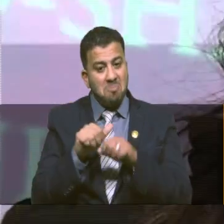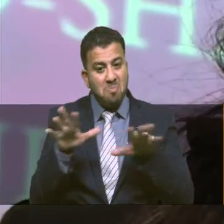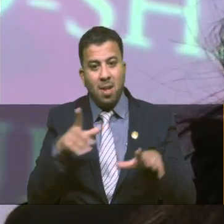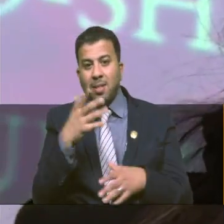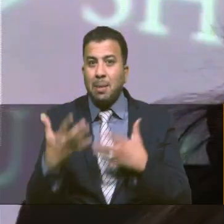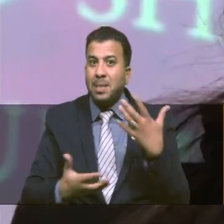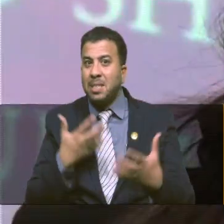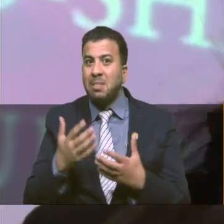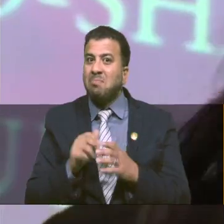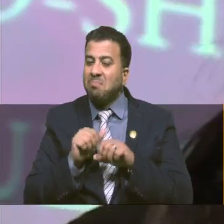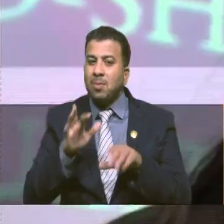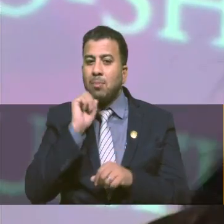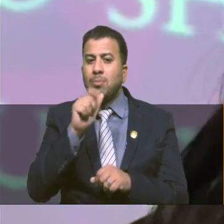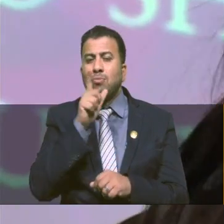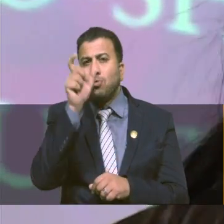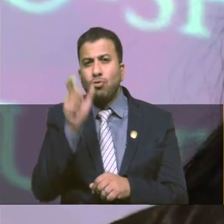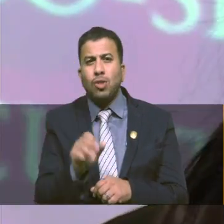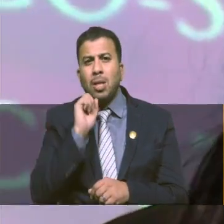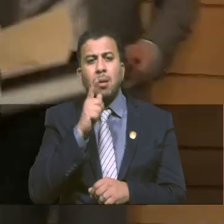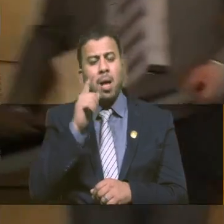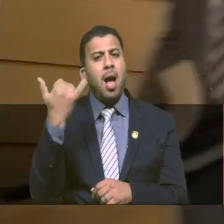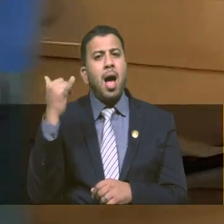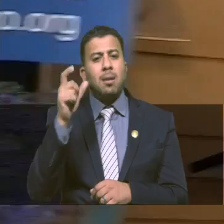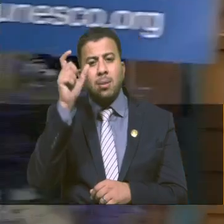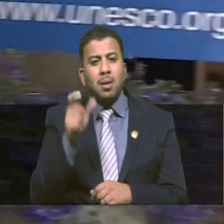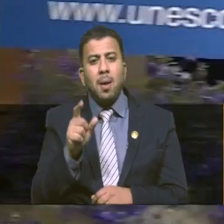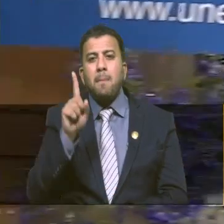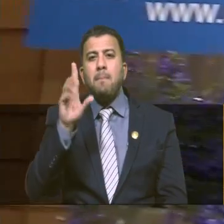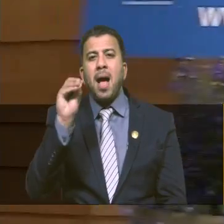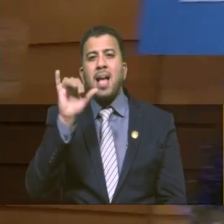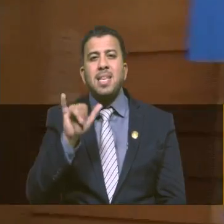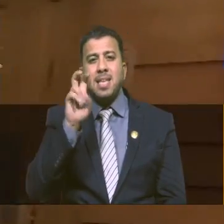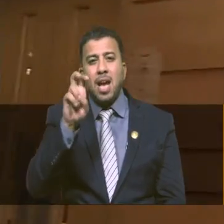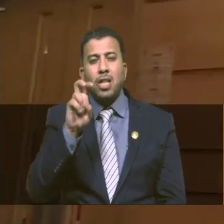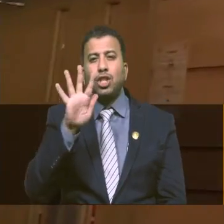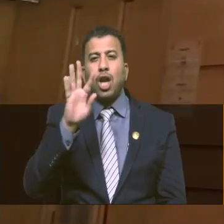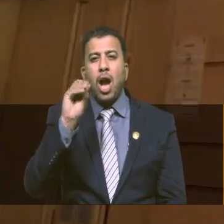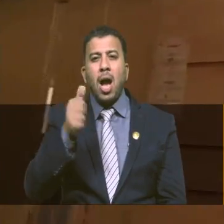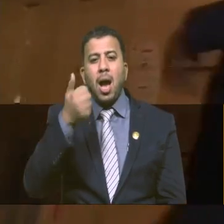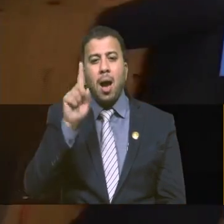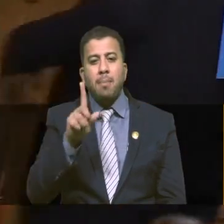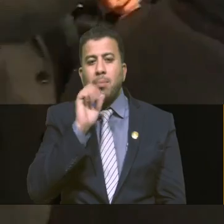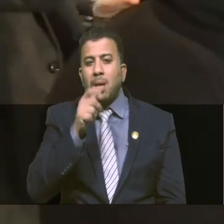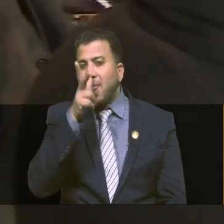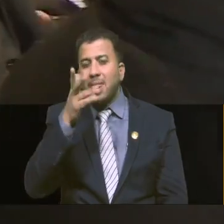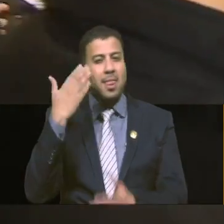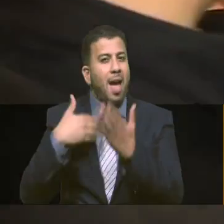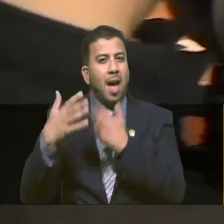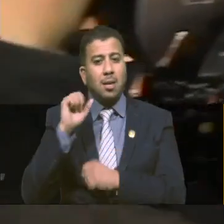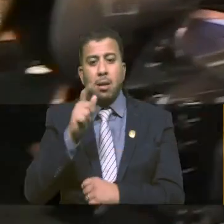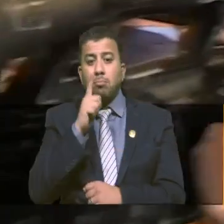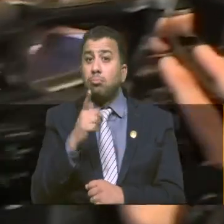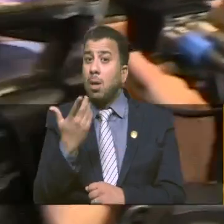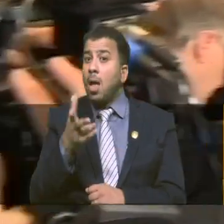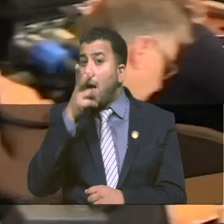ونشرها، فكانت من نصيب شخصية عربية وهي بهية شهاب اعتمدت أسلوب الفن التاريخي الذي